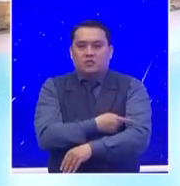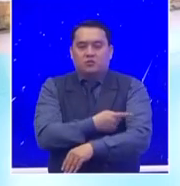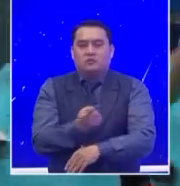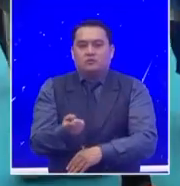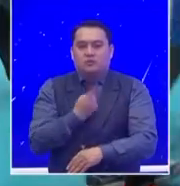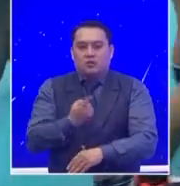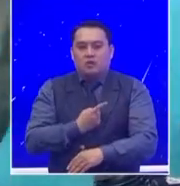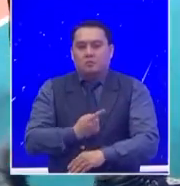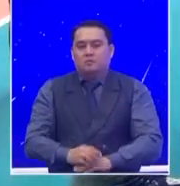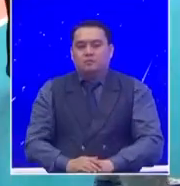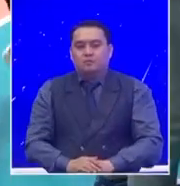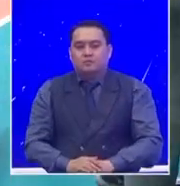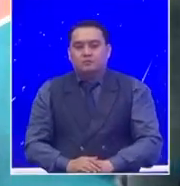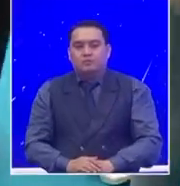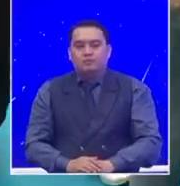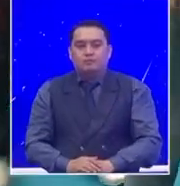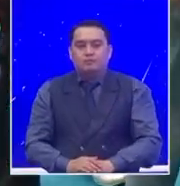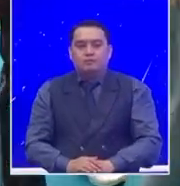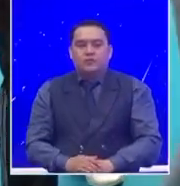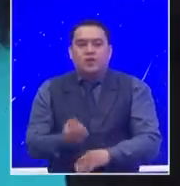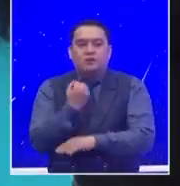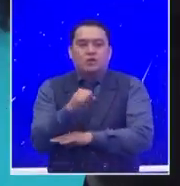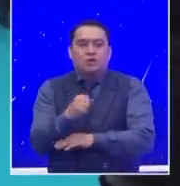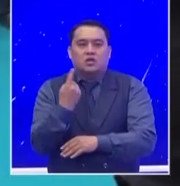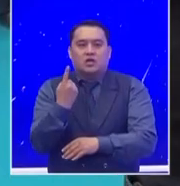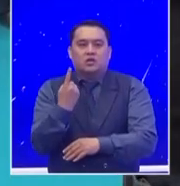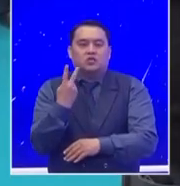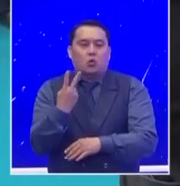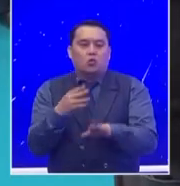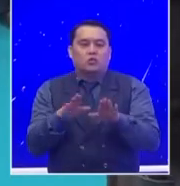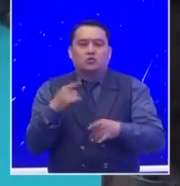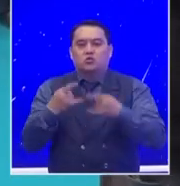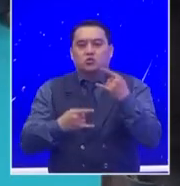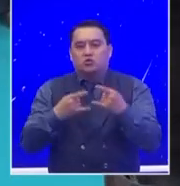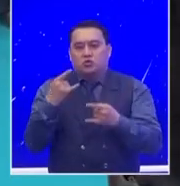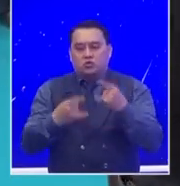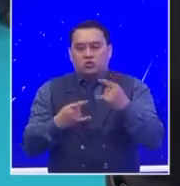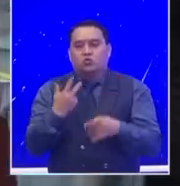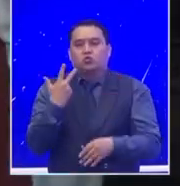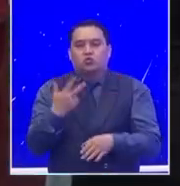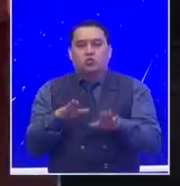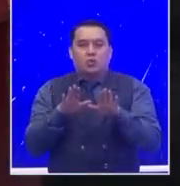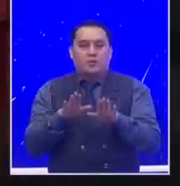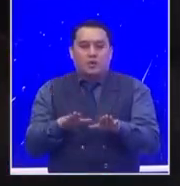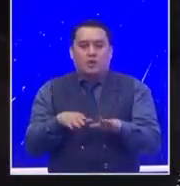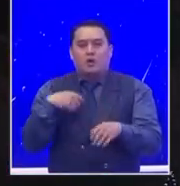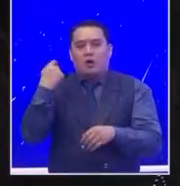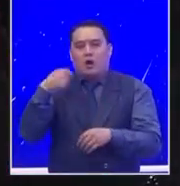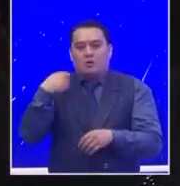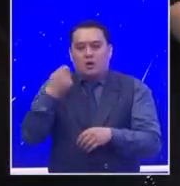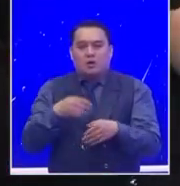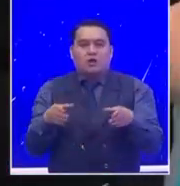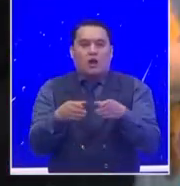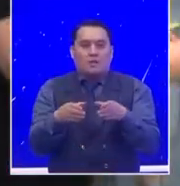сияқты. Бұл турнирде бақ командасы жеңіске жетсе, екінші орында Жетісу арнасының журналистер ұжымы иеленді. Қола медаль операторлар